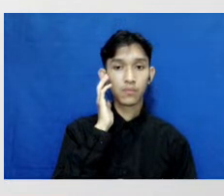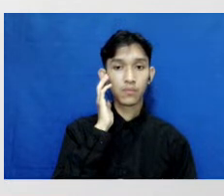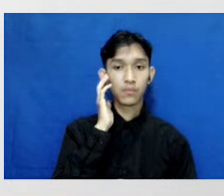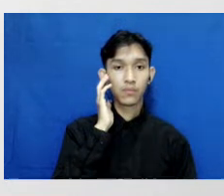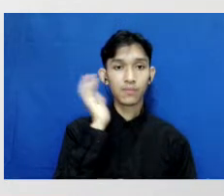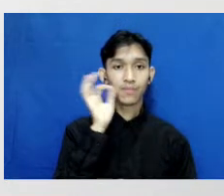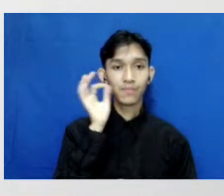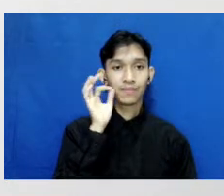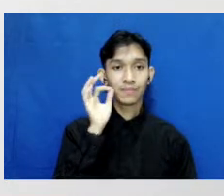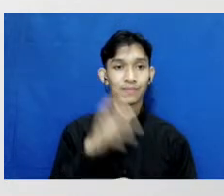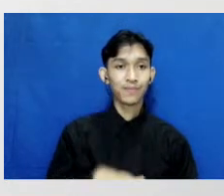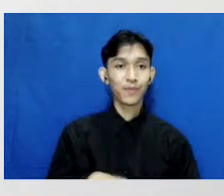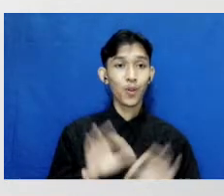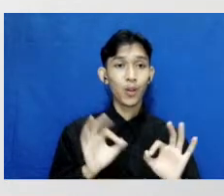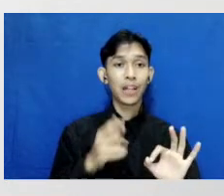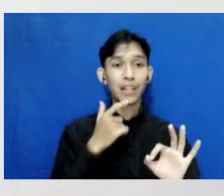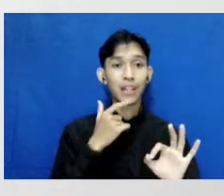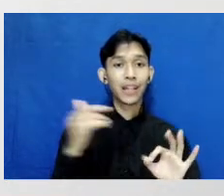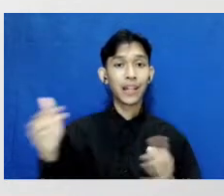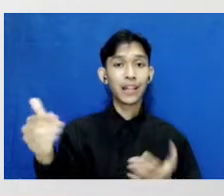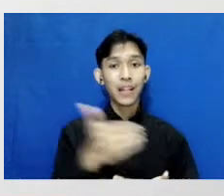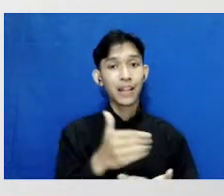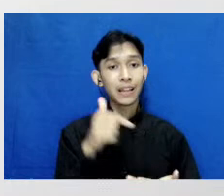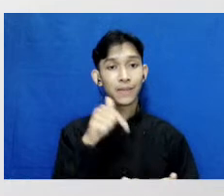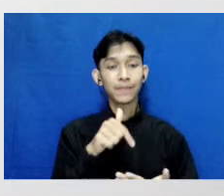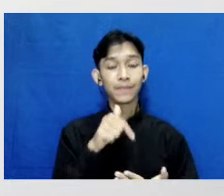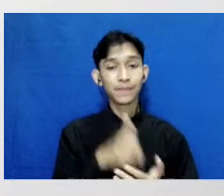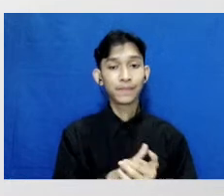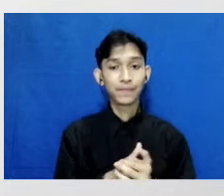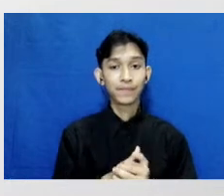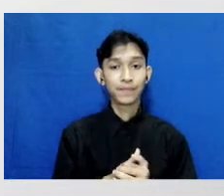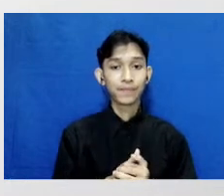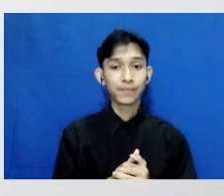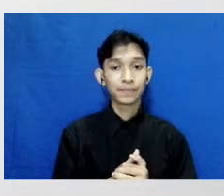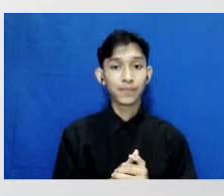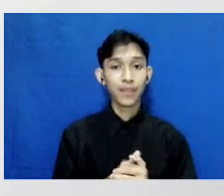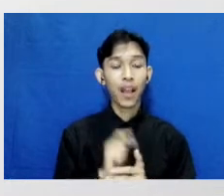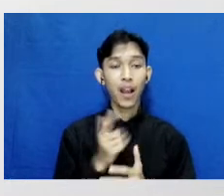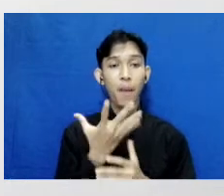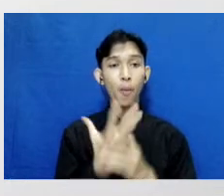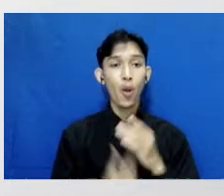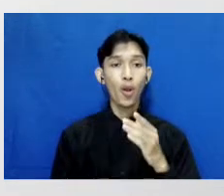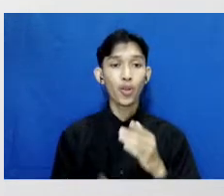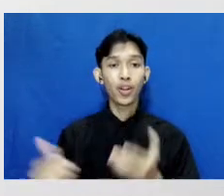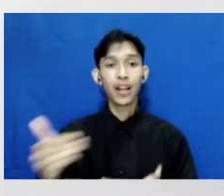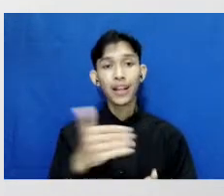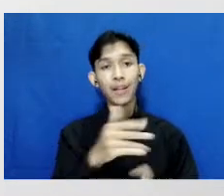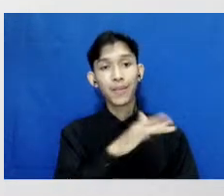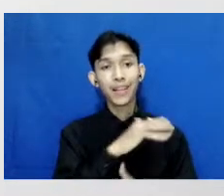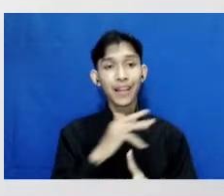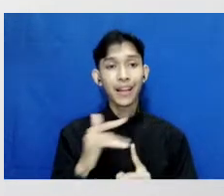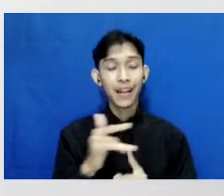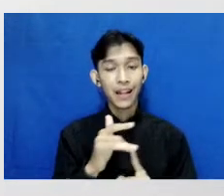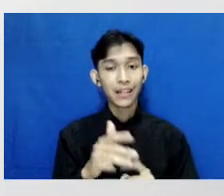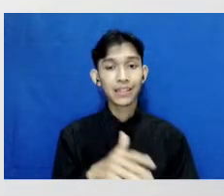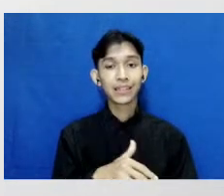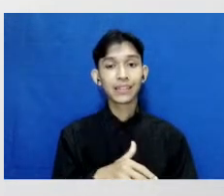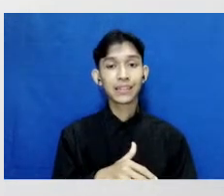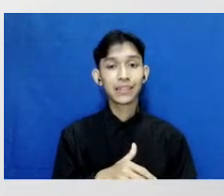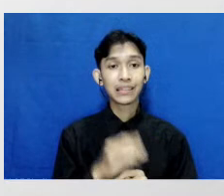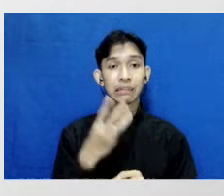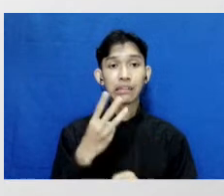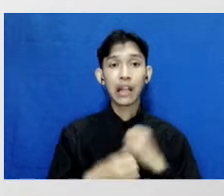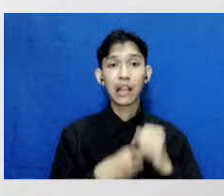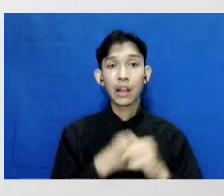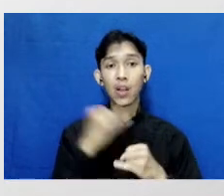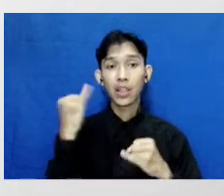Maaf. Ya, terkait data breach, yang terjadi kebocoran data-data pribadi masyarakat yang terjadi dalam 3 tahun